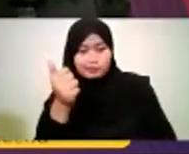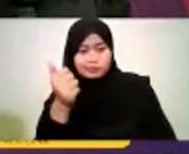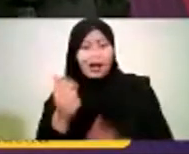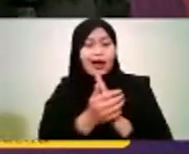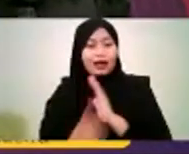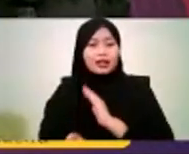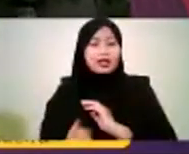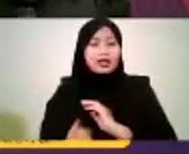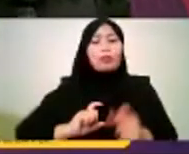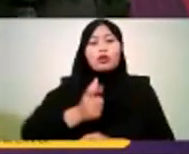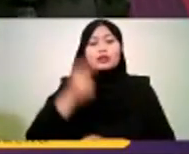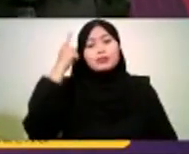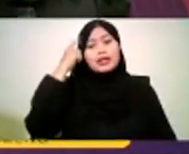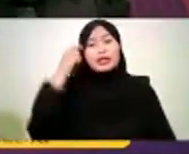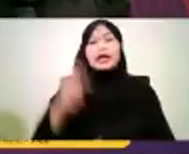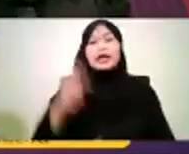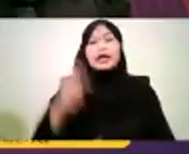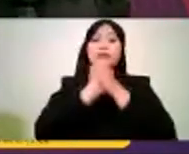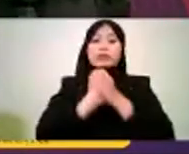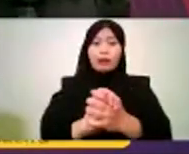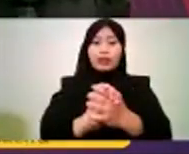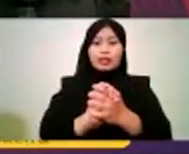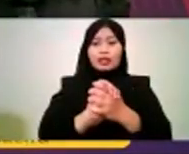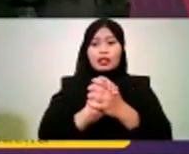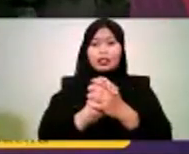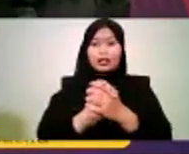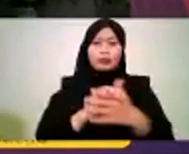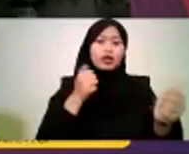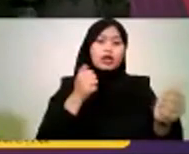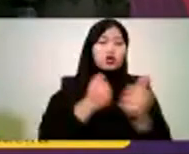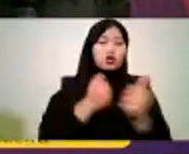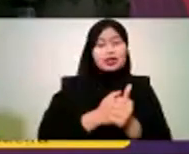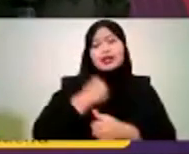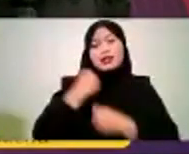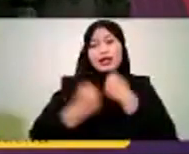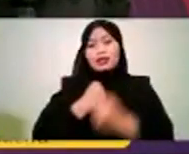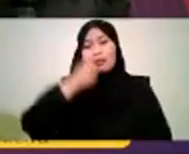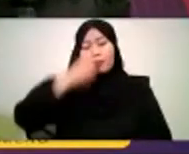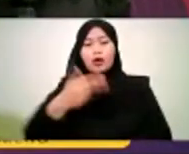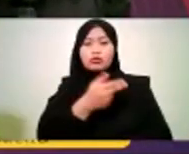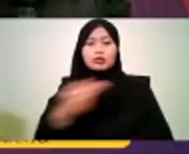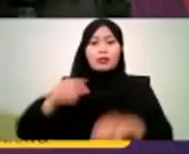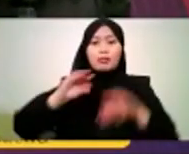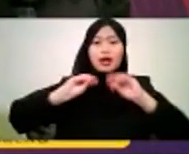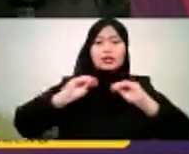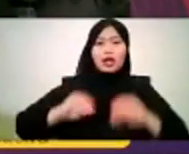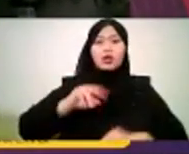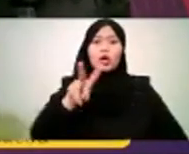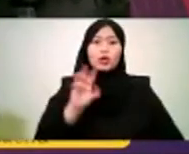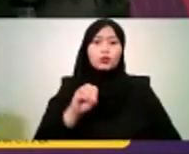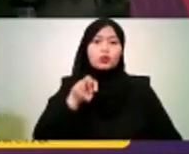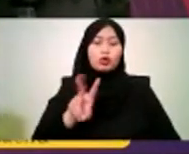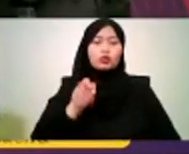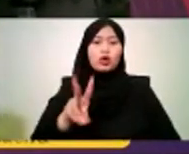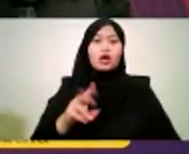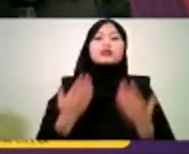jika tahun Selamat mengikuti kegiatan bank Indonesia mengajar 2022 semoga program ini